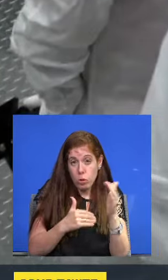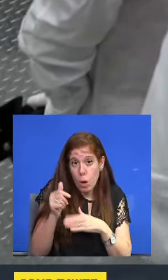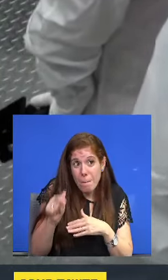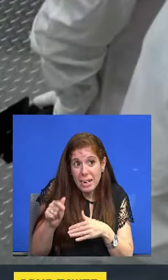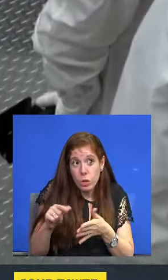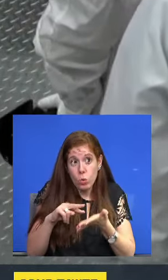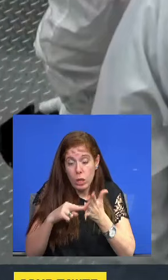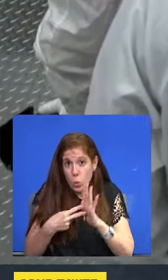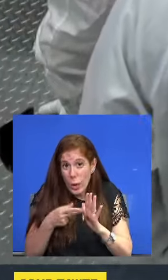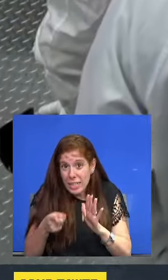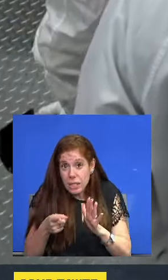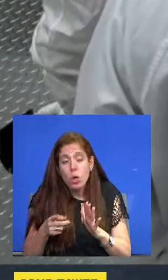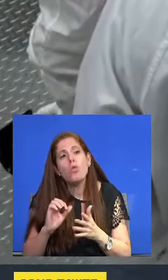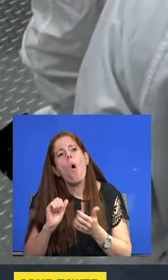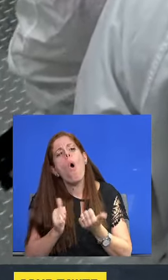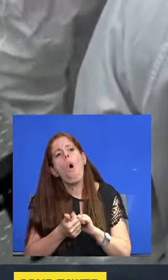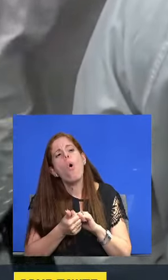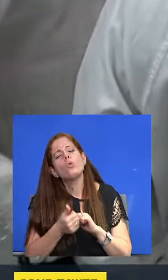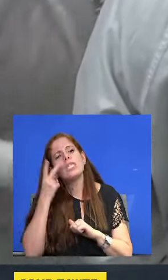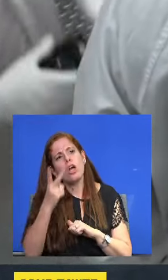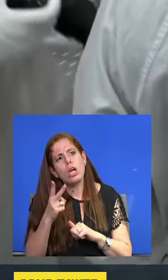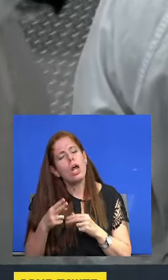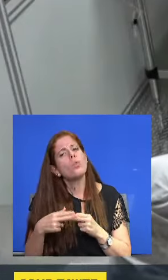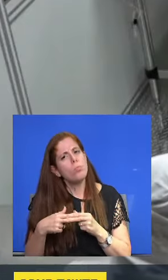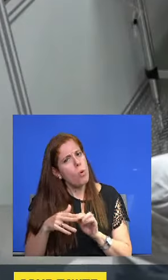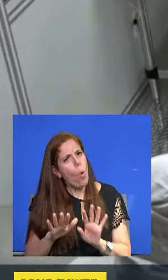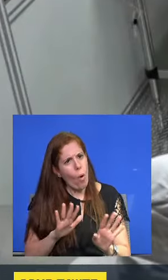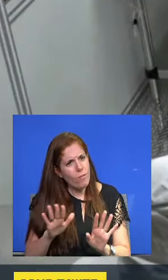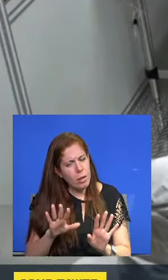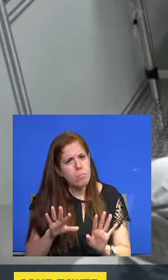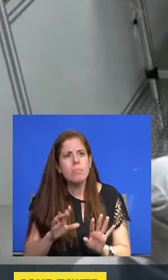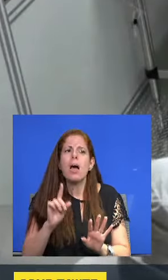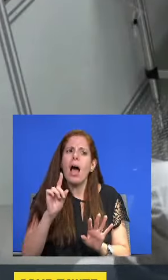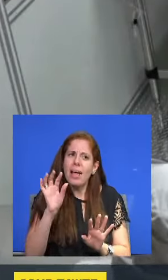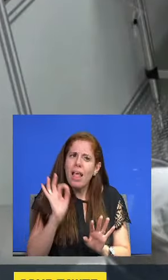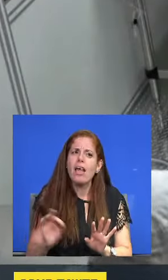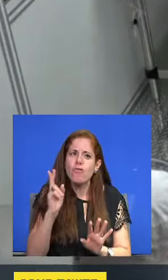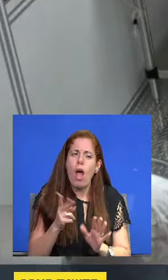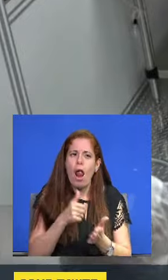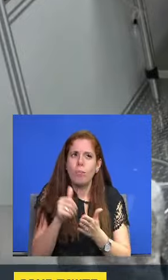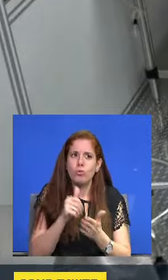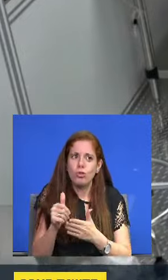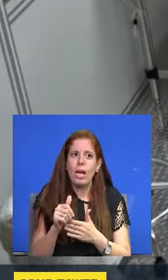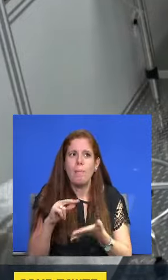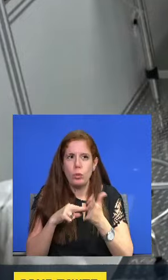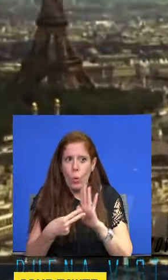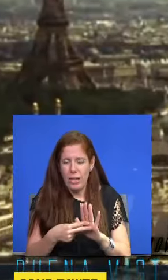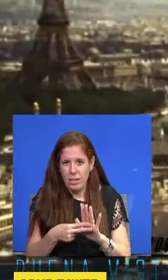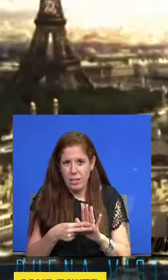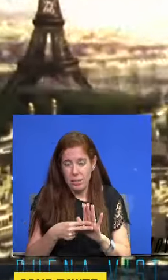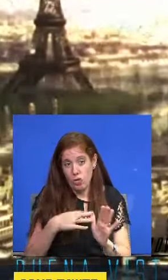plan around, or does it look like, yeah, we got it pretty close, there's some surprises, but we can still continue with the sample analysis plan that we laid